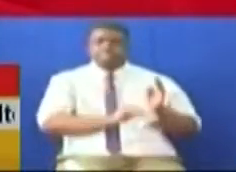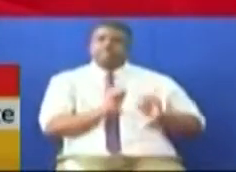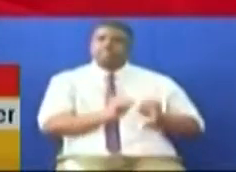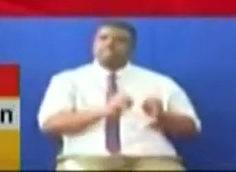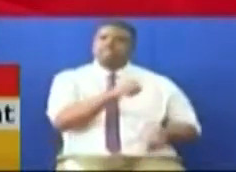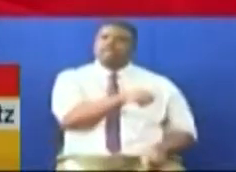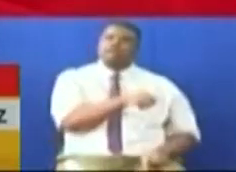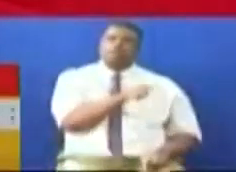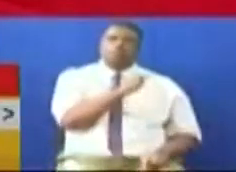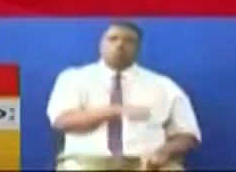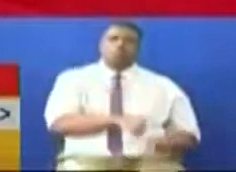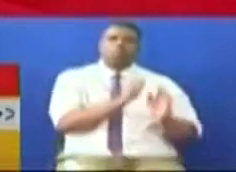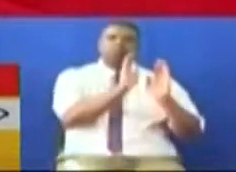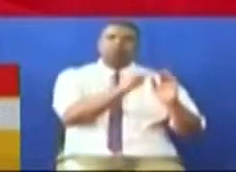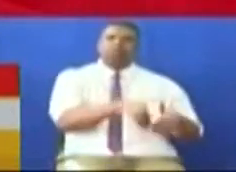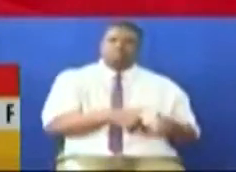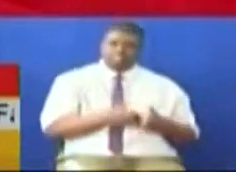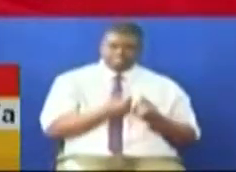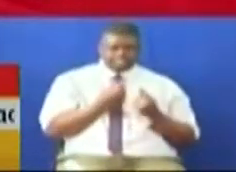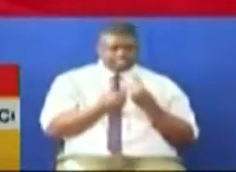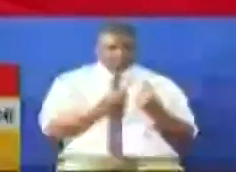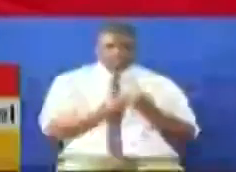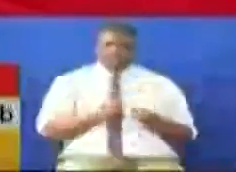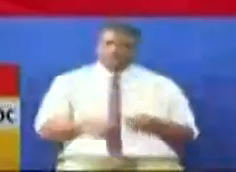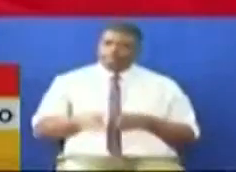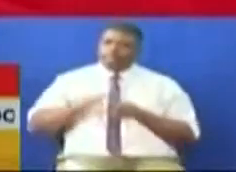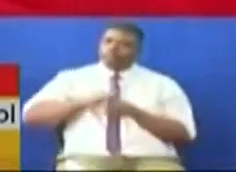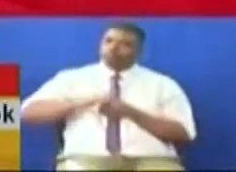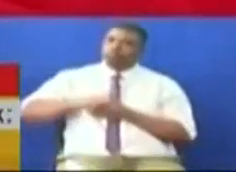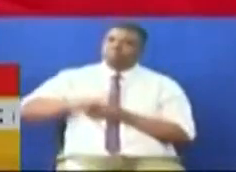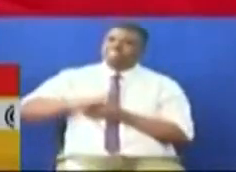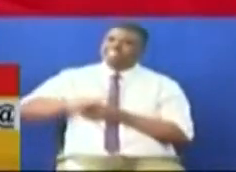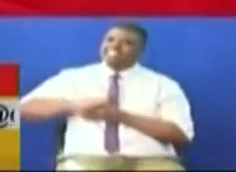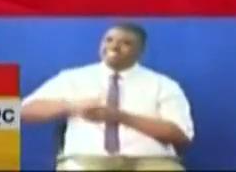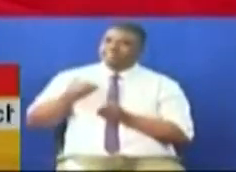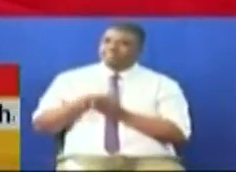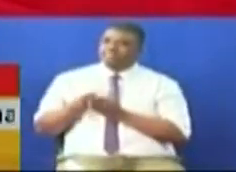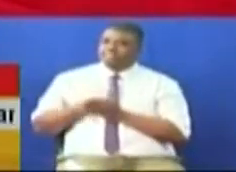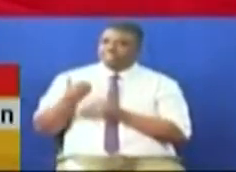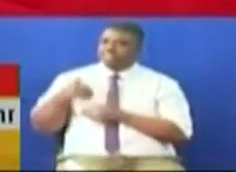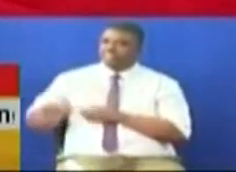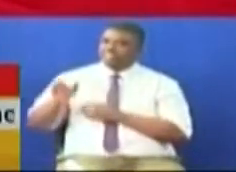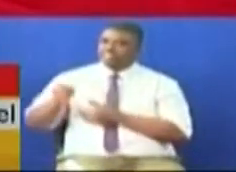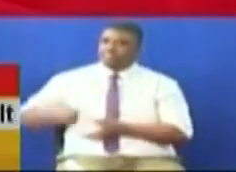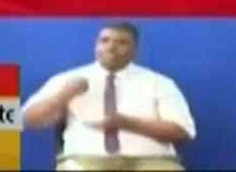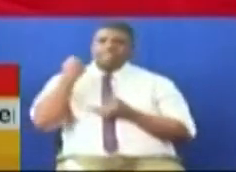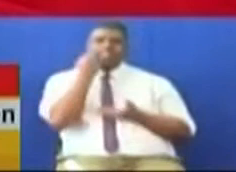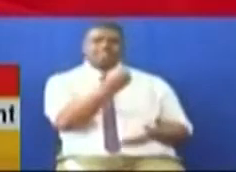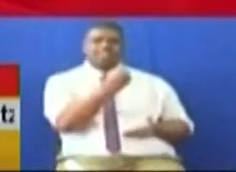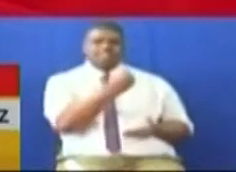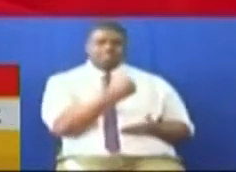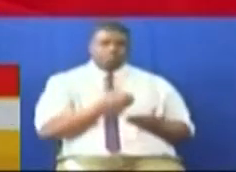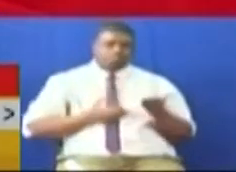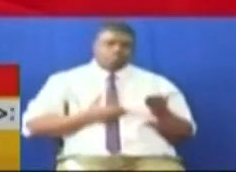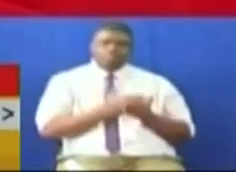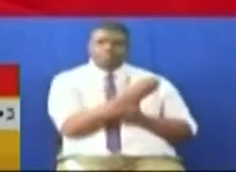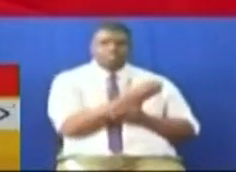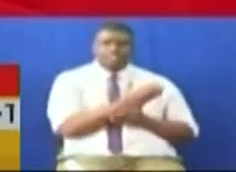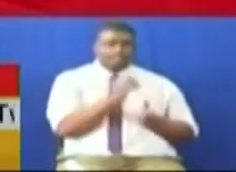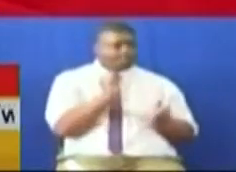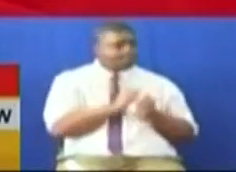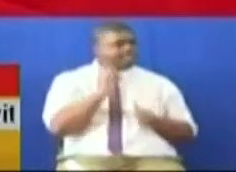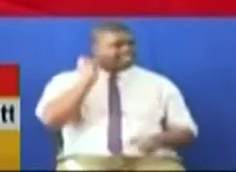waheshimiwa wabunge wenzangu wamechangia, ni kwenye eneo la matumizi ya fedha ambayo yako nje ya bajeti kupitia watu wa